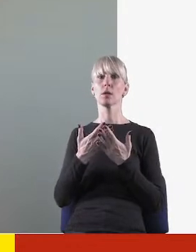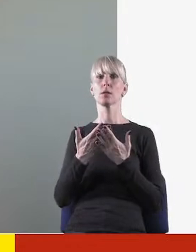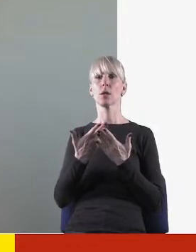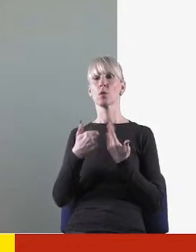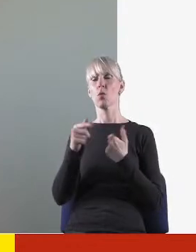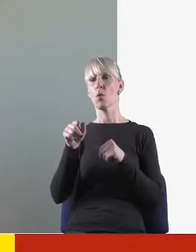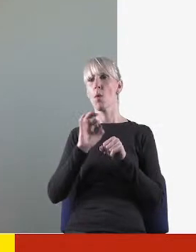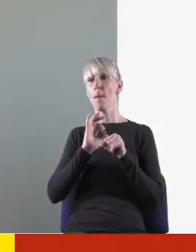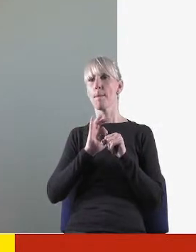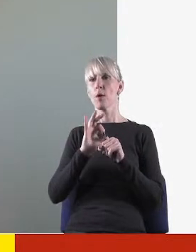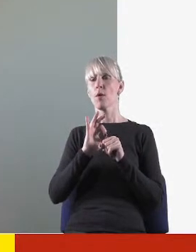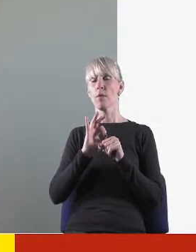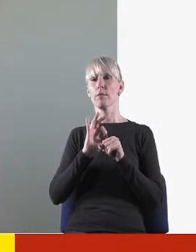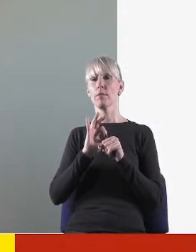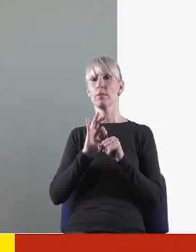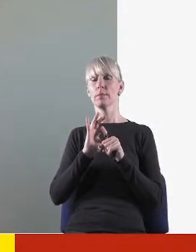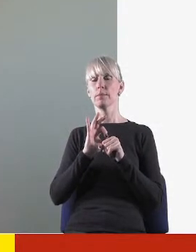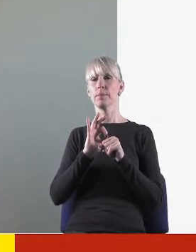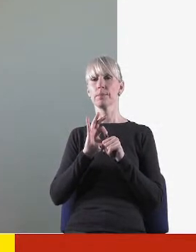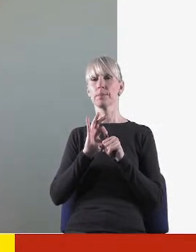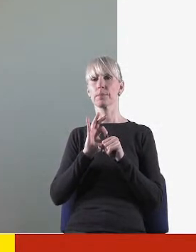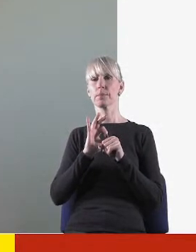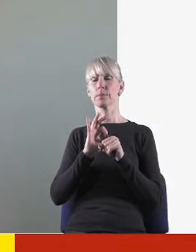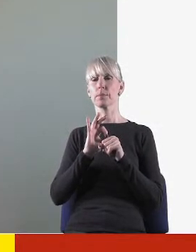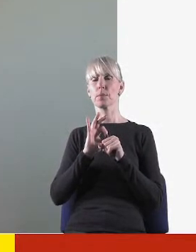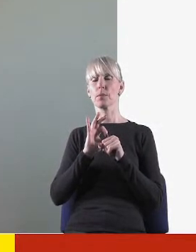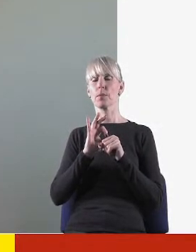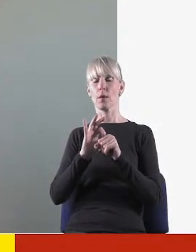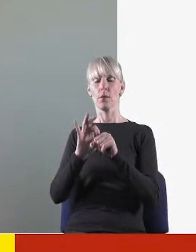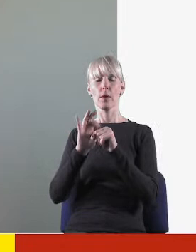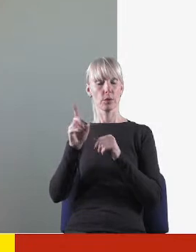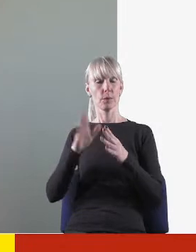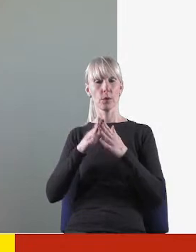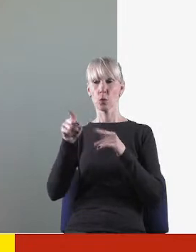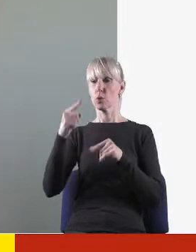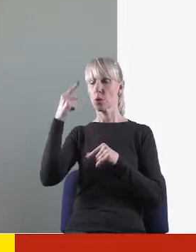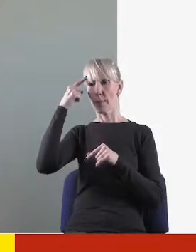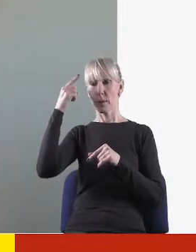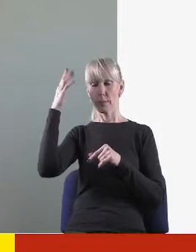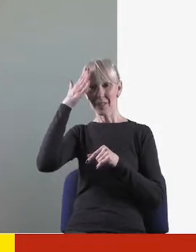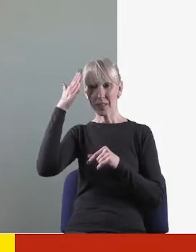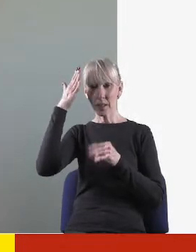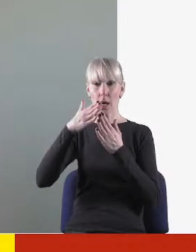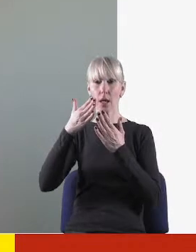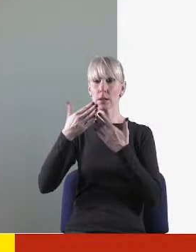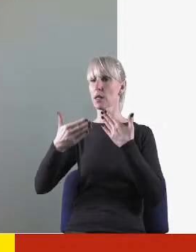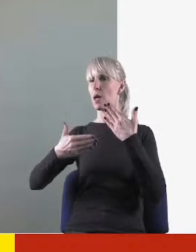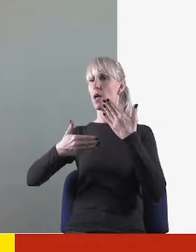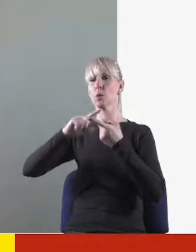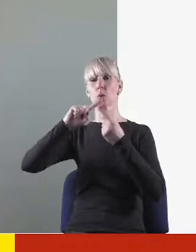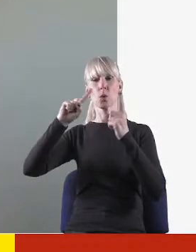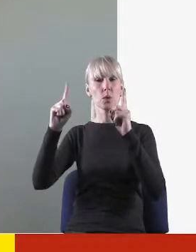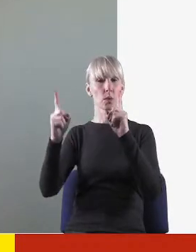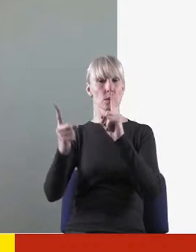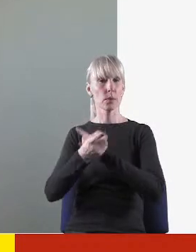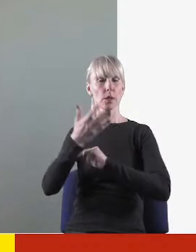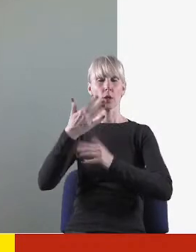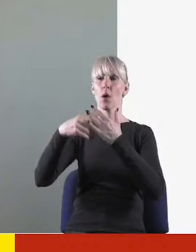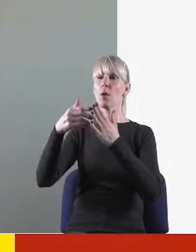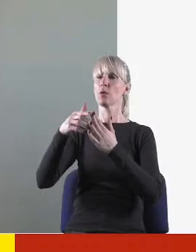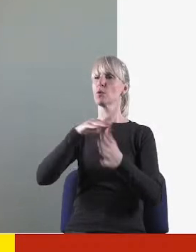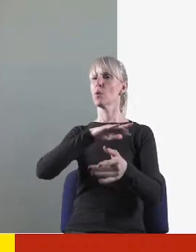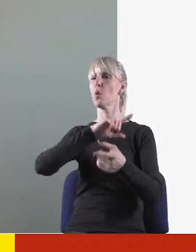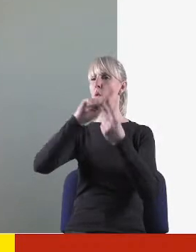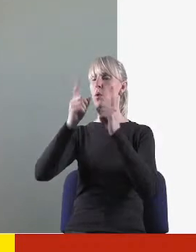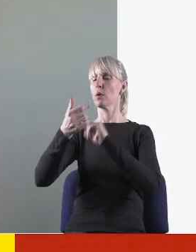są nastawione na to, aby psychiatria podążała w kierunku oczekiwanych zmian. I to zarówno w zakresie